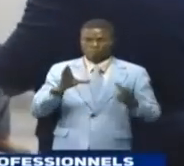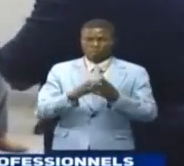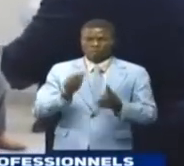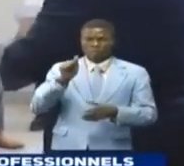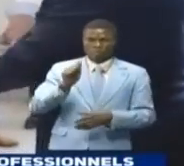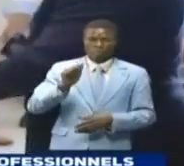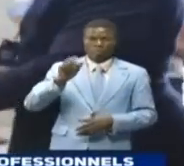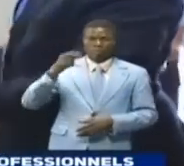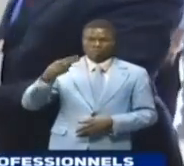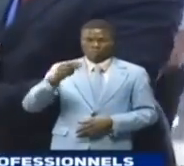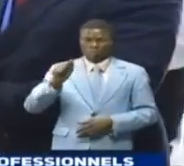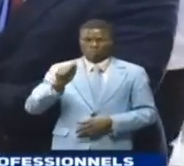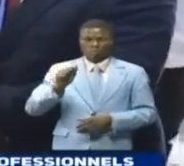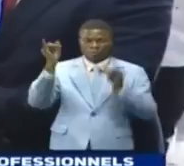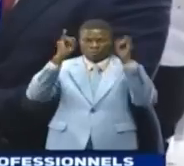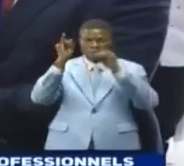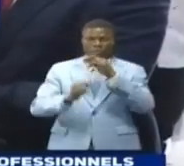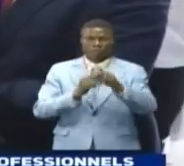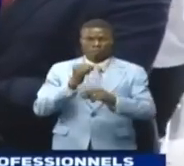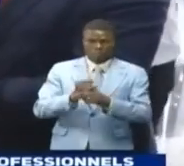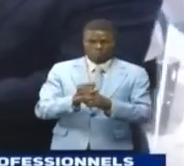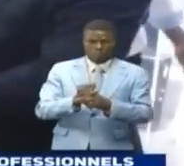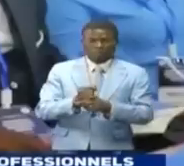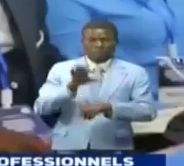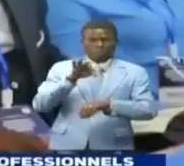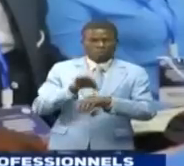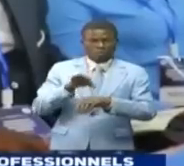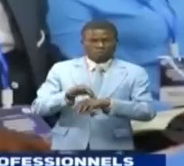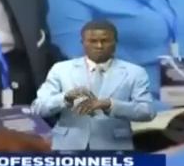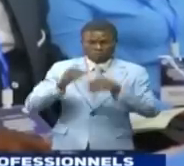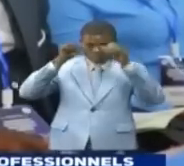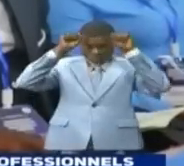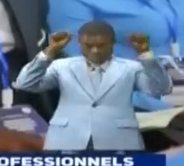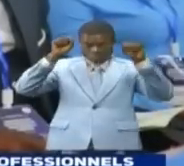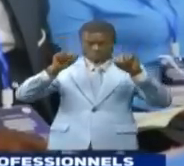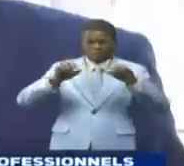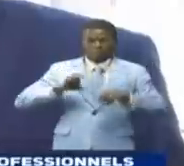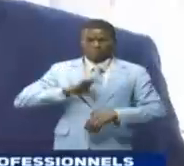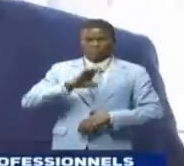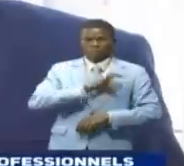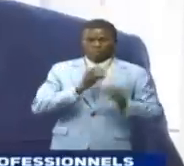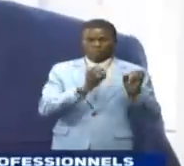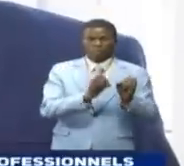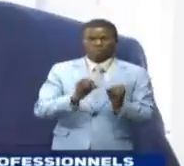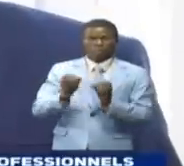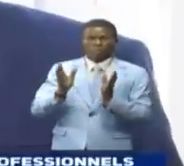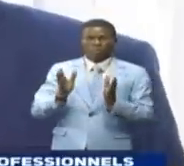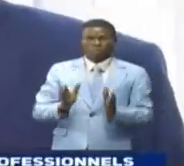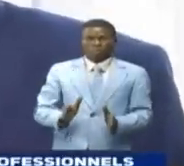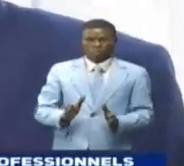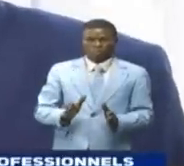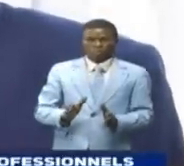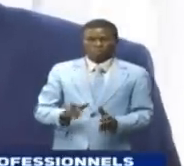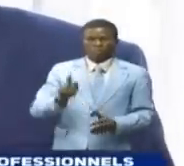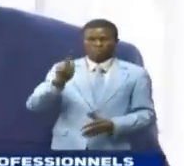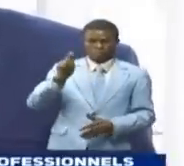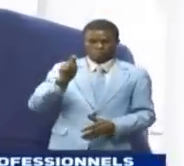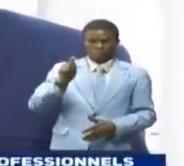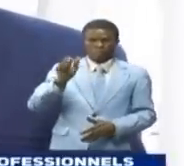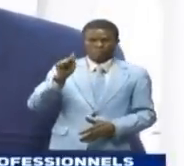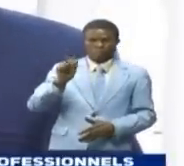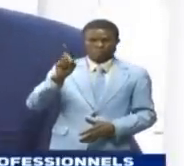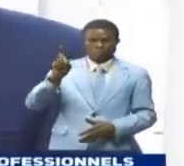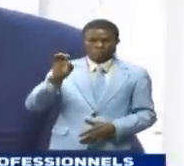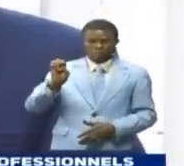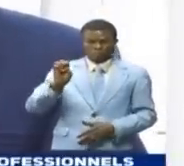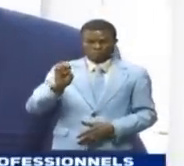Outpost Center International. Occasion pour le président du comité d'organisateurs, Tade Katembo, de